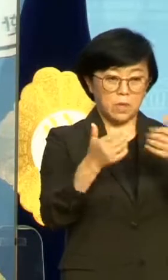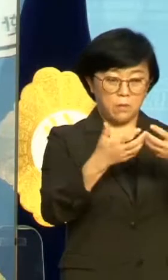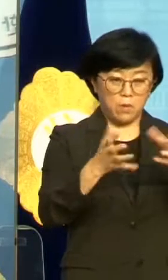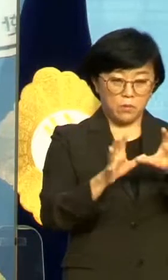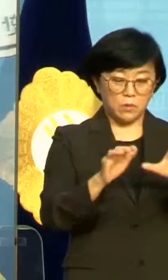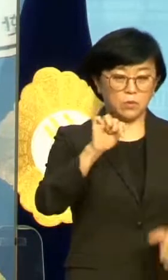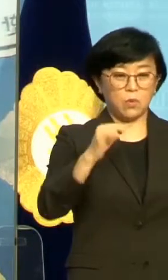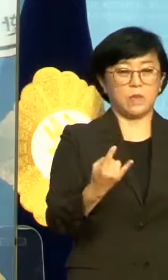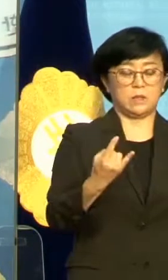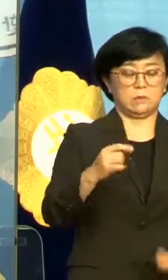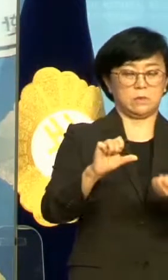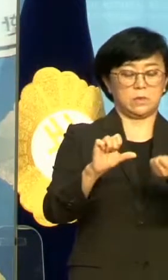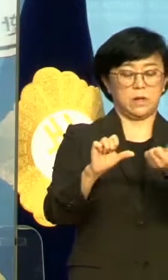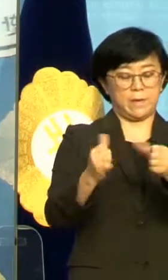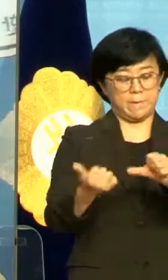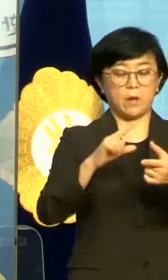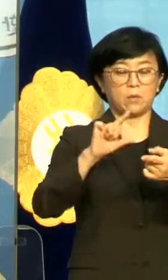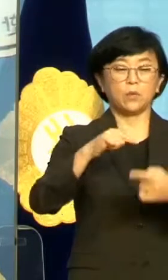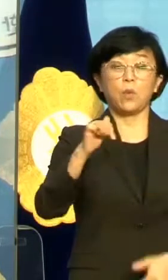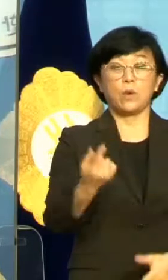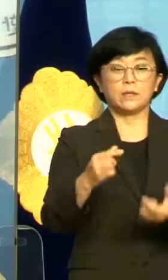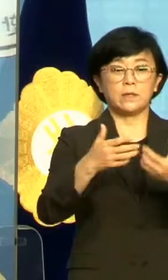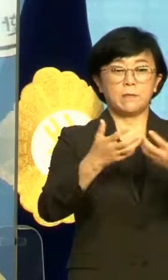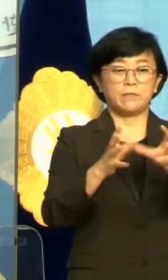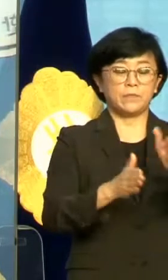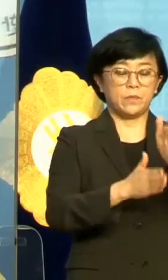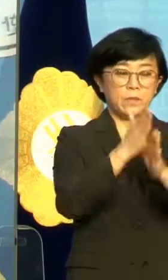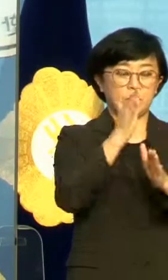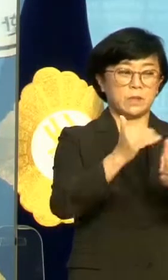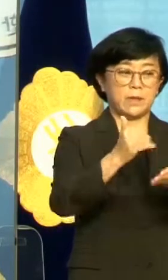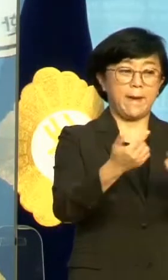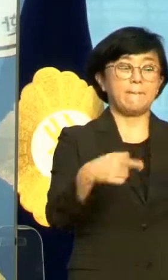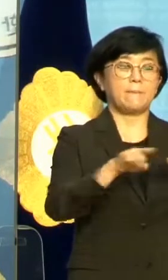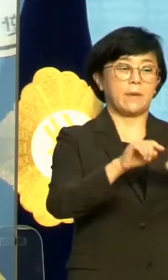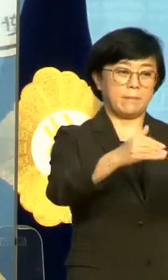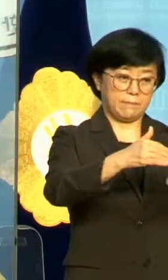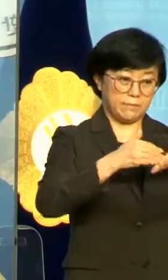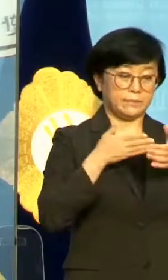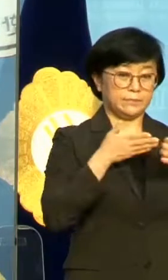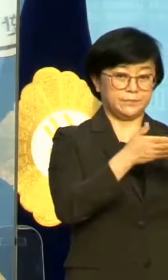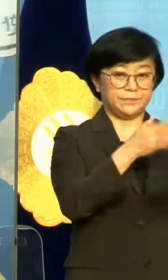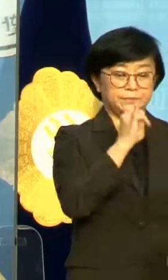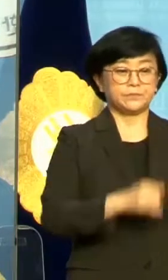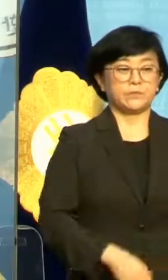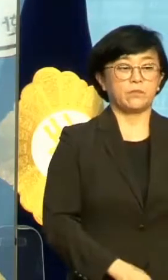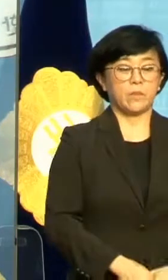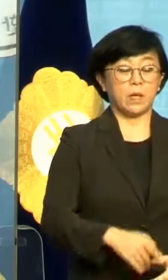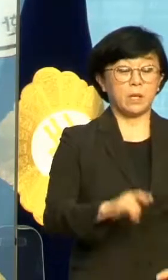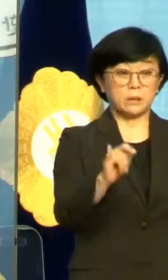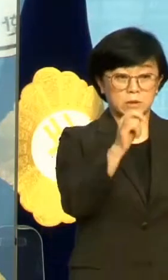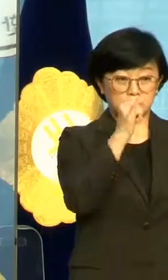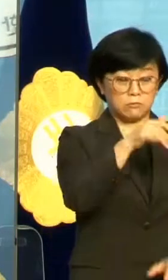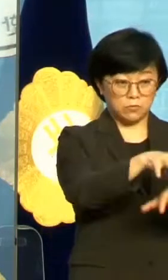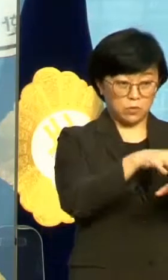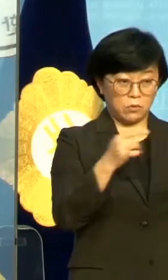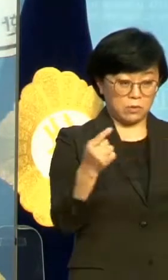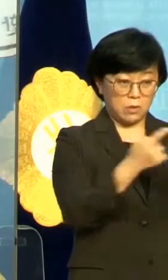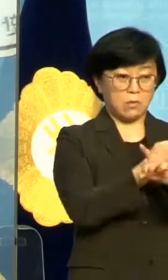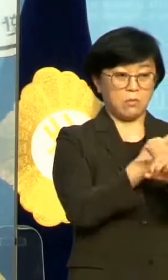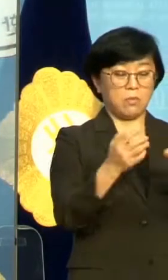창 재단 등 시민사회단체에서 함께 의견을 내 주셨다는 것을 이야기들입니다 재벌 구조를 근본적으로 기억하고